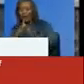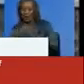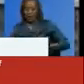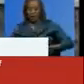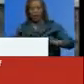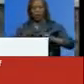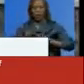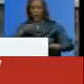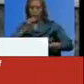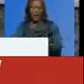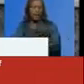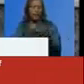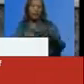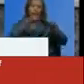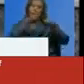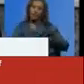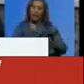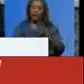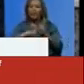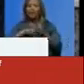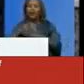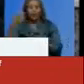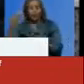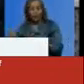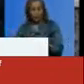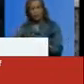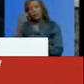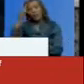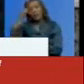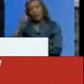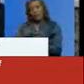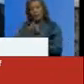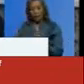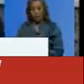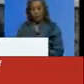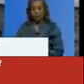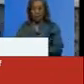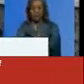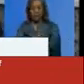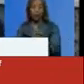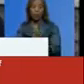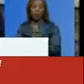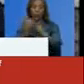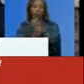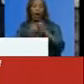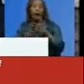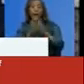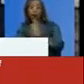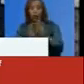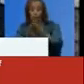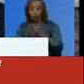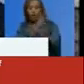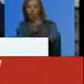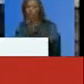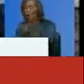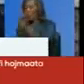ለሕይወት እና ንብረት መጥፋት ተዳርገው እንደነበር ይታወሳል። ዜጎች በሀገራቸው ውስጥ ከቦታ